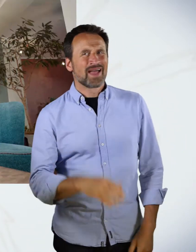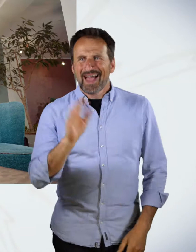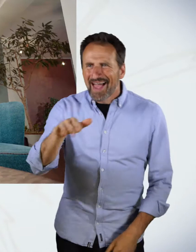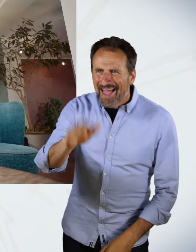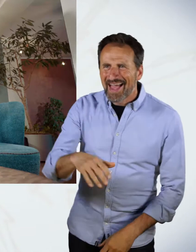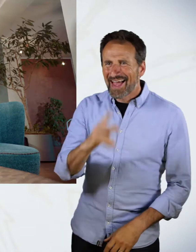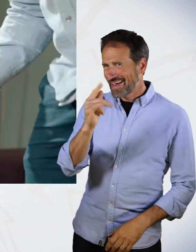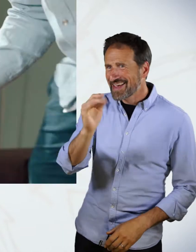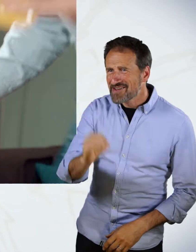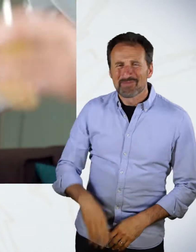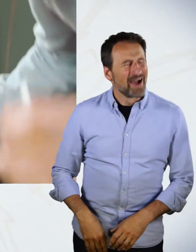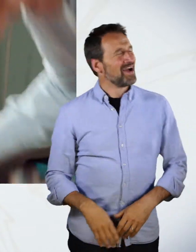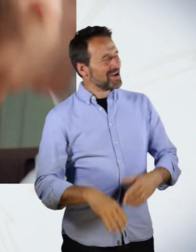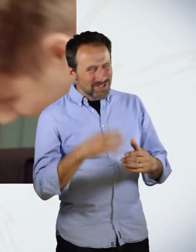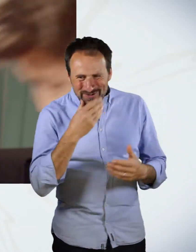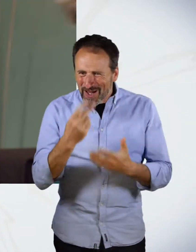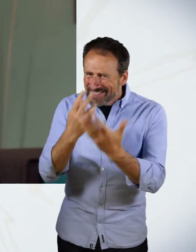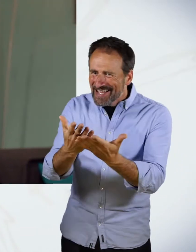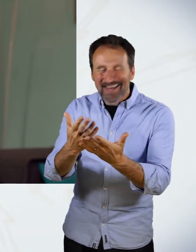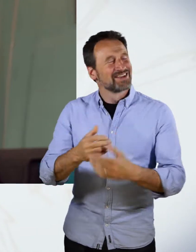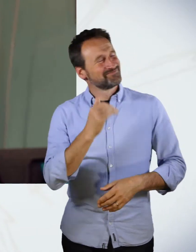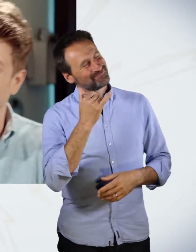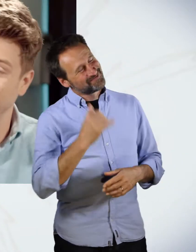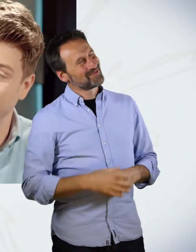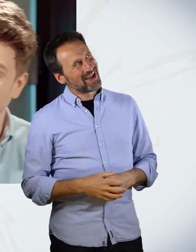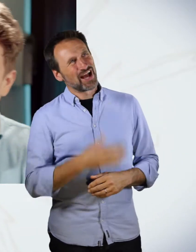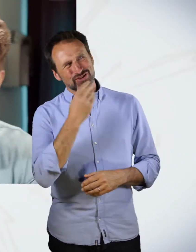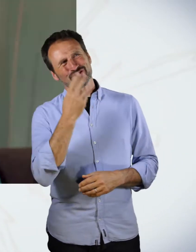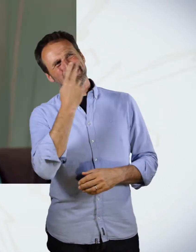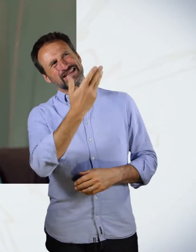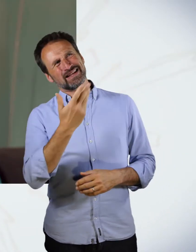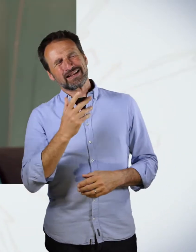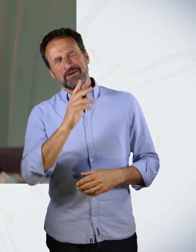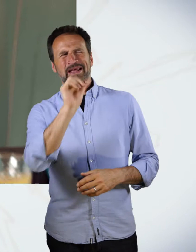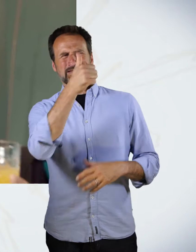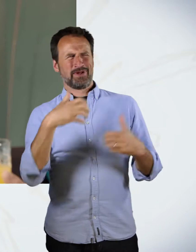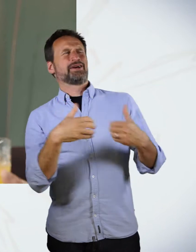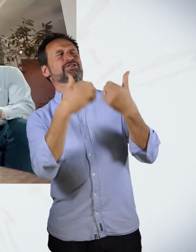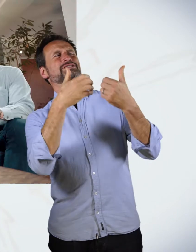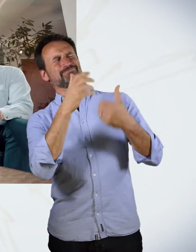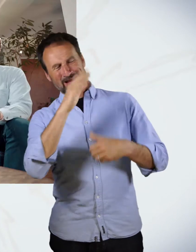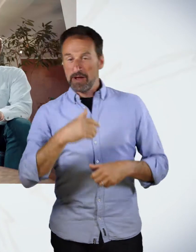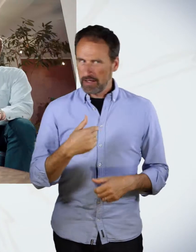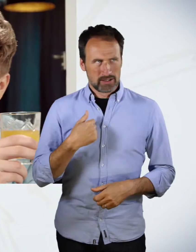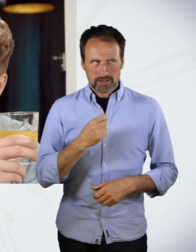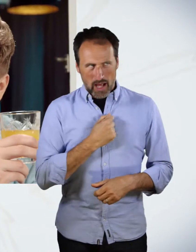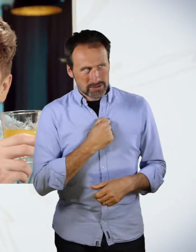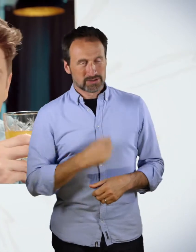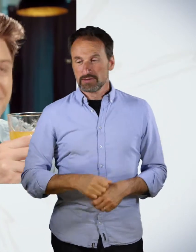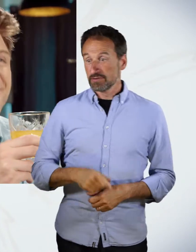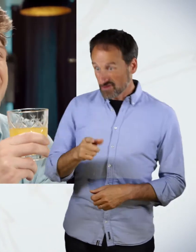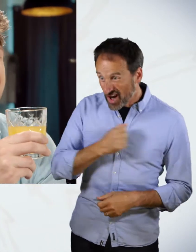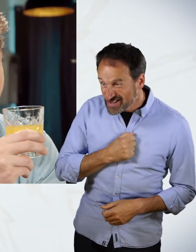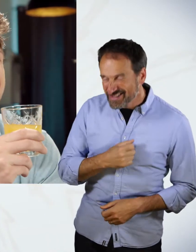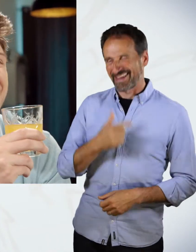Kim, hey. Na du, schön dich zu sehen. Ja du, schön dich zu sehen, aber ganz ehrlich, Kevin, cheers erstmal. Cheers. Ich habe heute ein bisschen Angst. Du hast ein bisschen